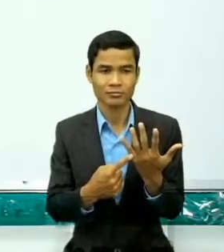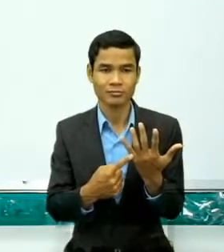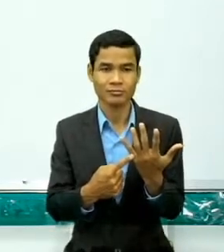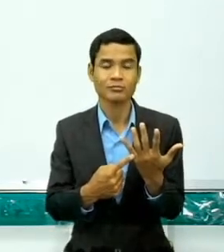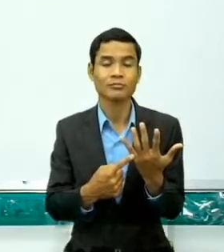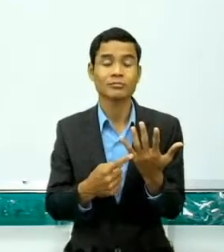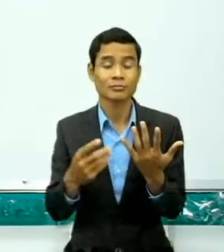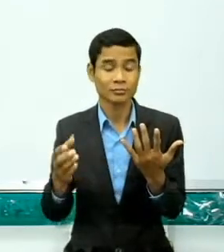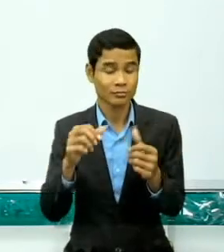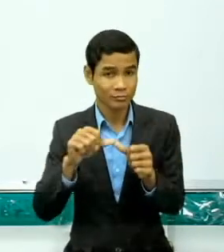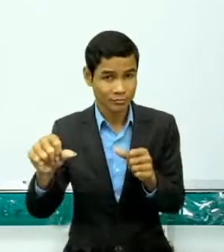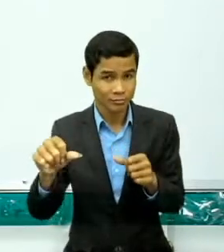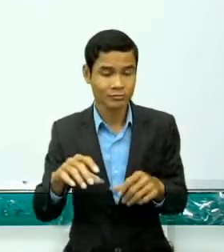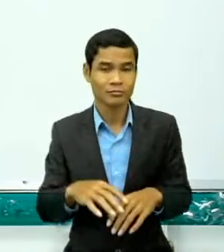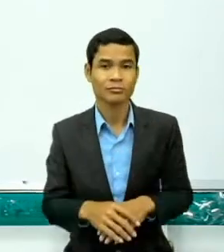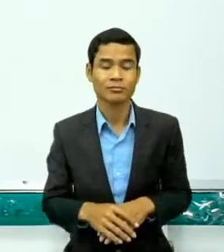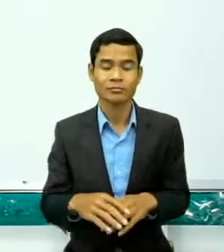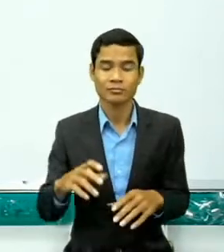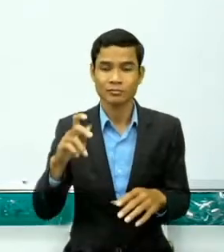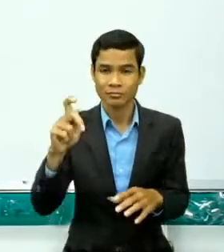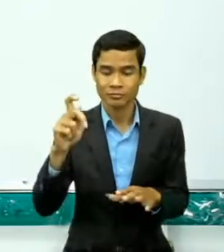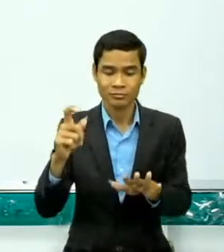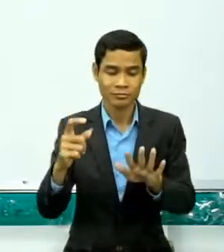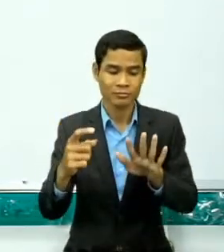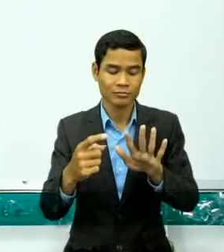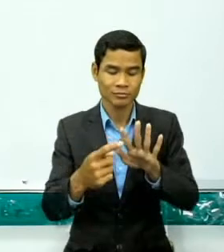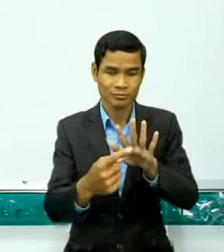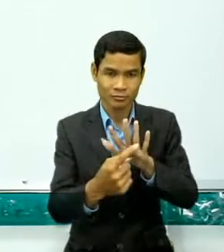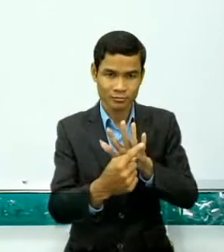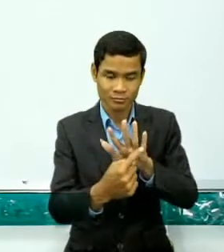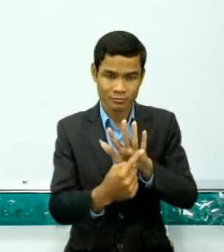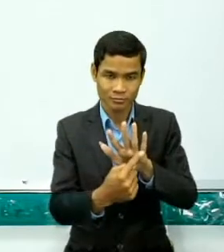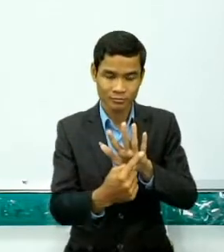ចាបន្តគឺ